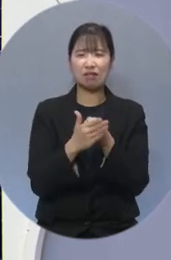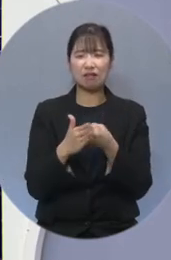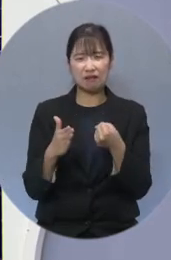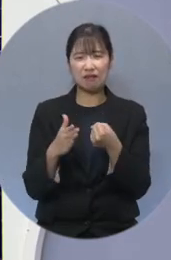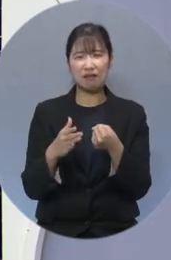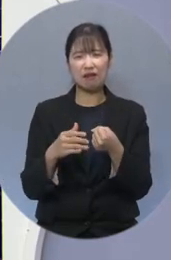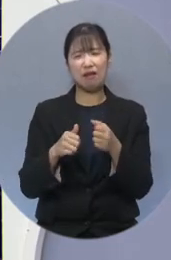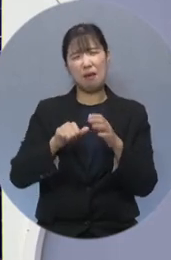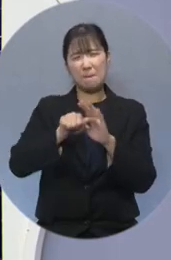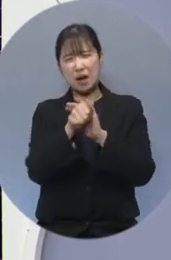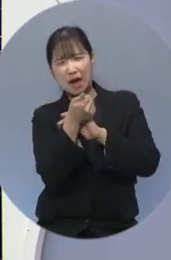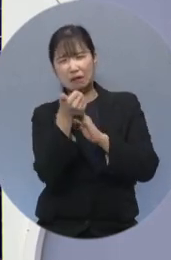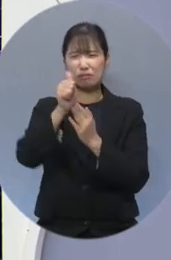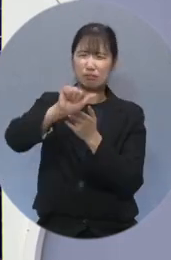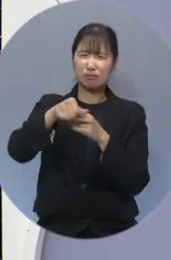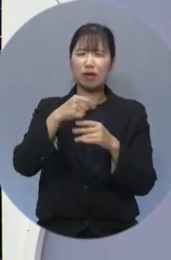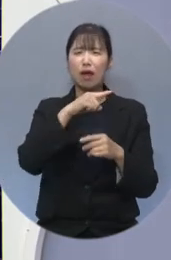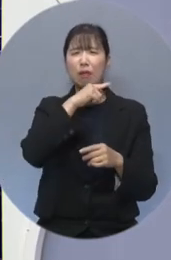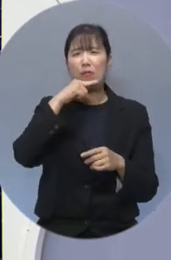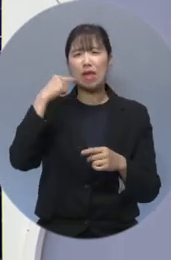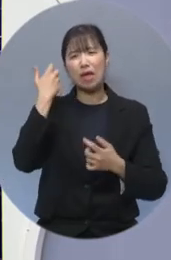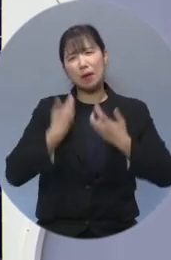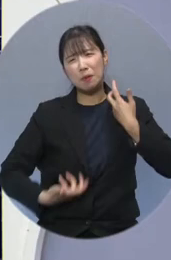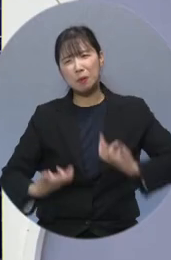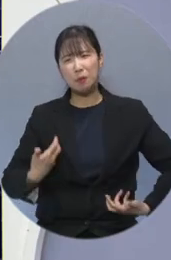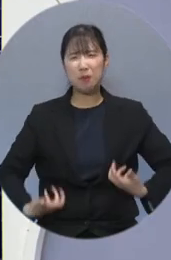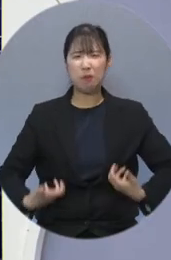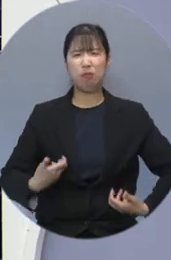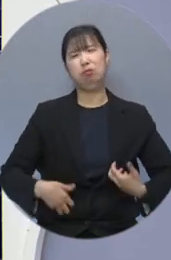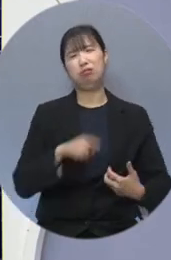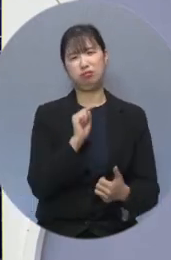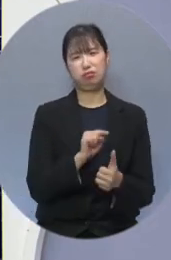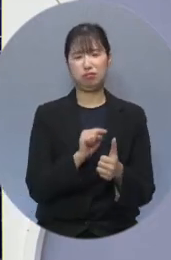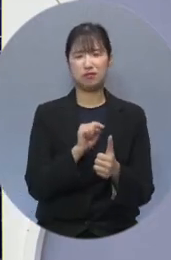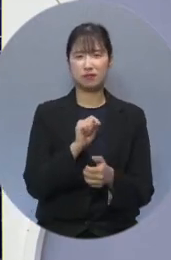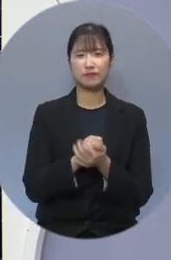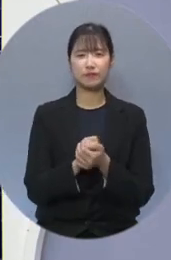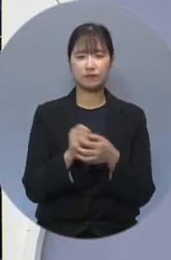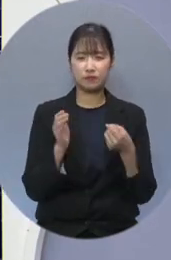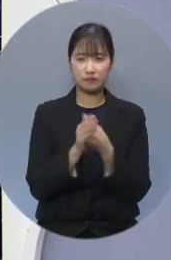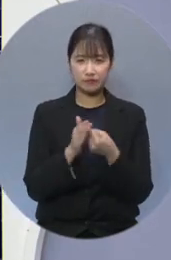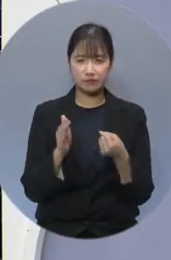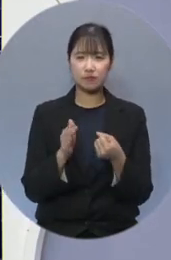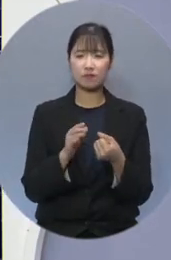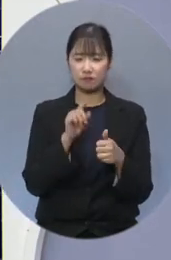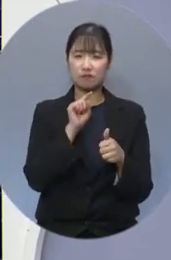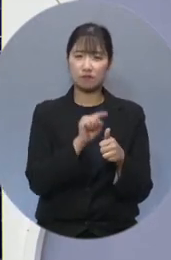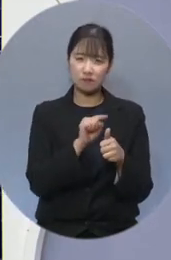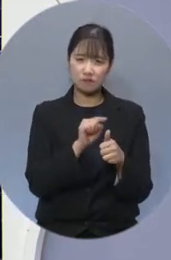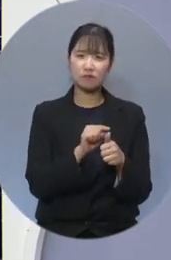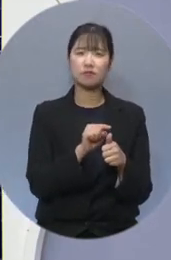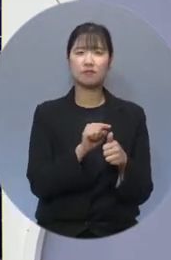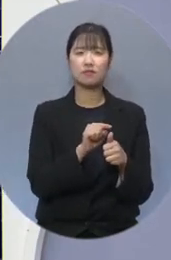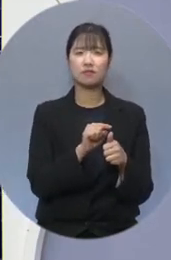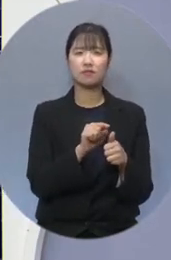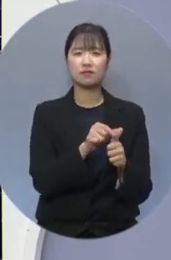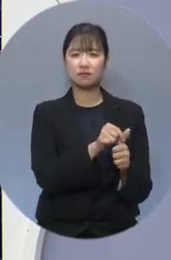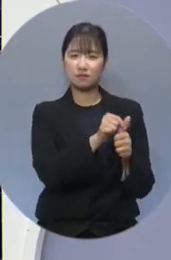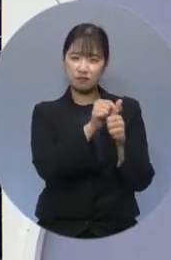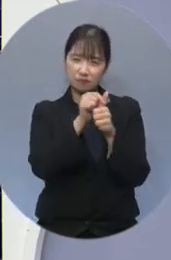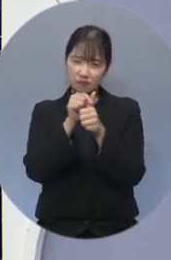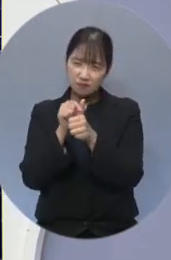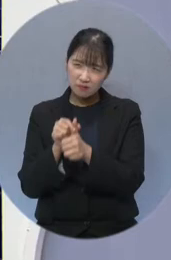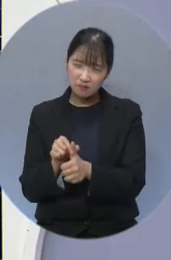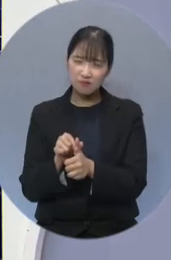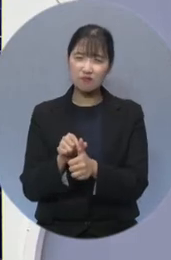있어서 빠져나오려고 막 피투성이가 돼서 많은 신고가 들어왔어요. 그래서 그 친구를